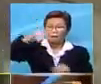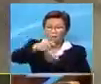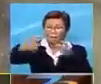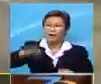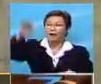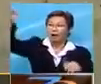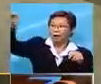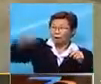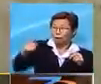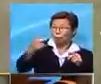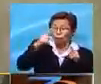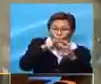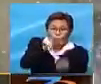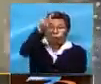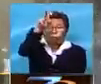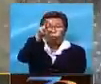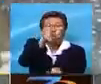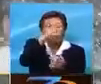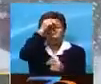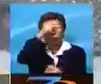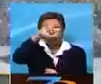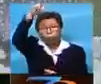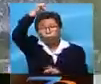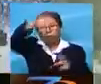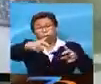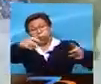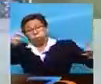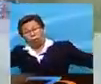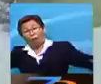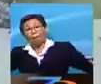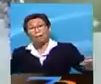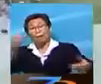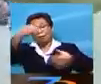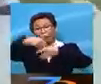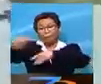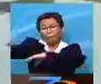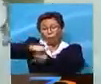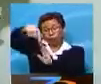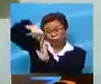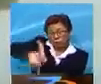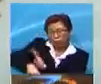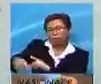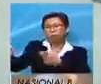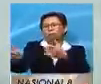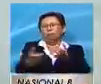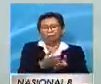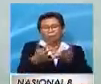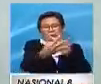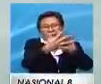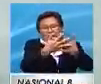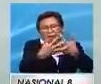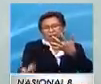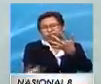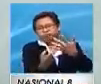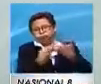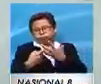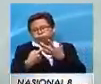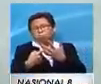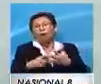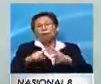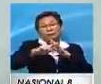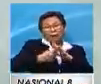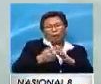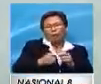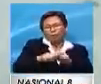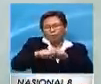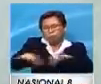Melaka dapati u paus gergasi yang biasanya berada di laut dalam tersangkut pada jaringnya pada mulanya mereka